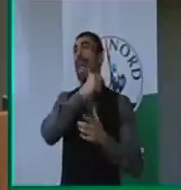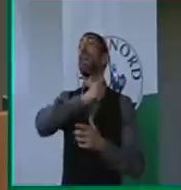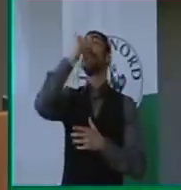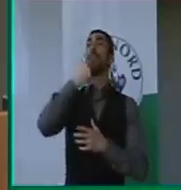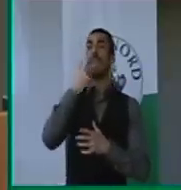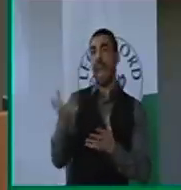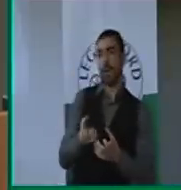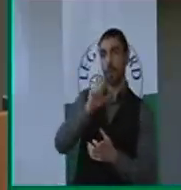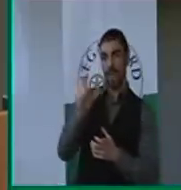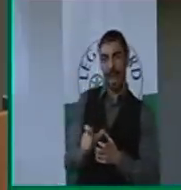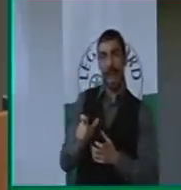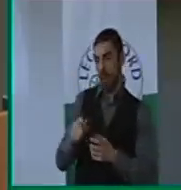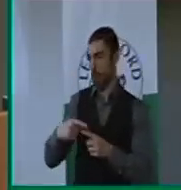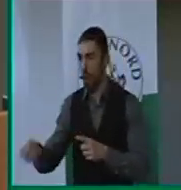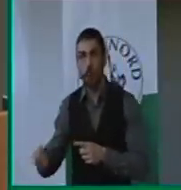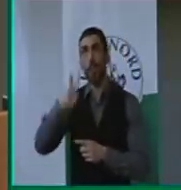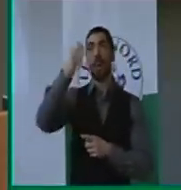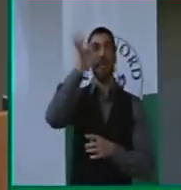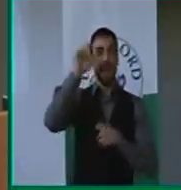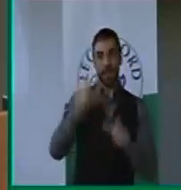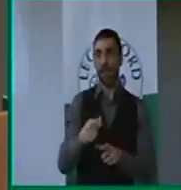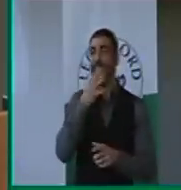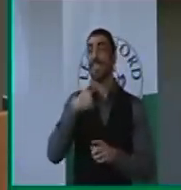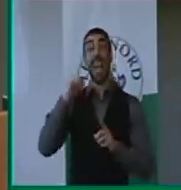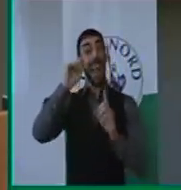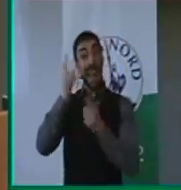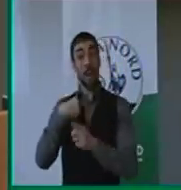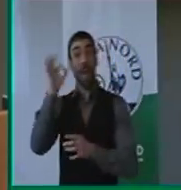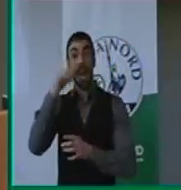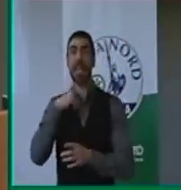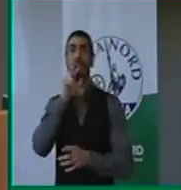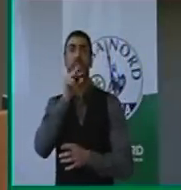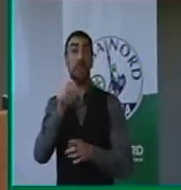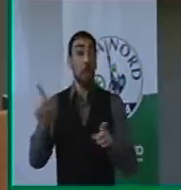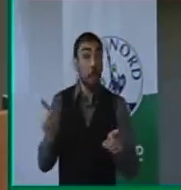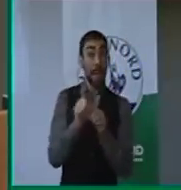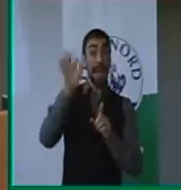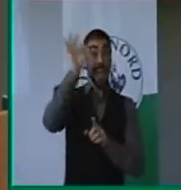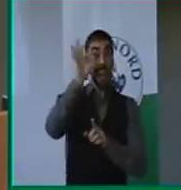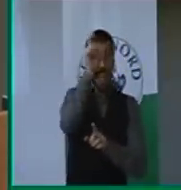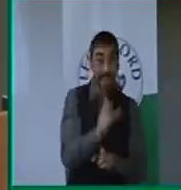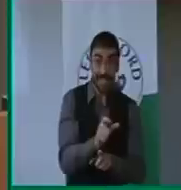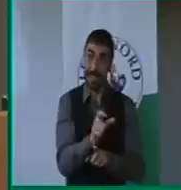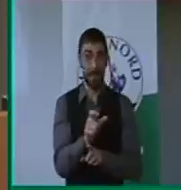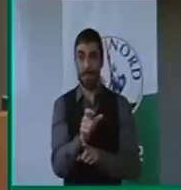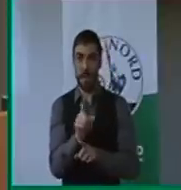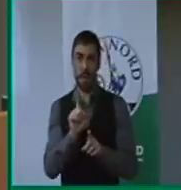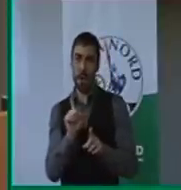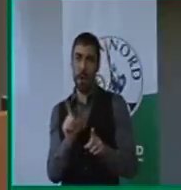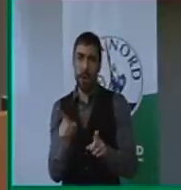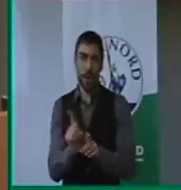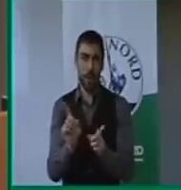inglese prima di assumere un'italiana che seppur con una laurea non parlerà mai l'inglese in maniera così fluente da poter ricoprire qualsiasi posizione